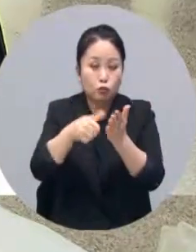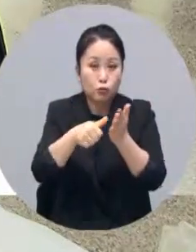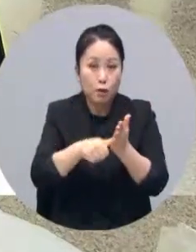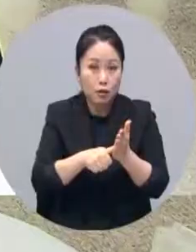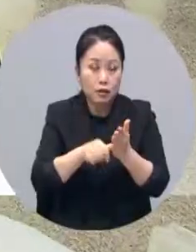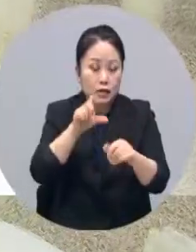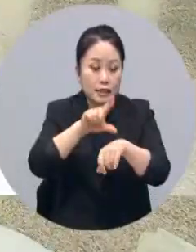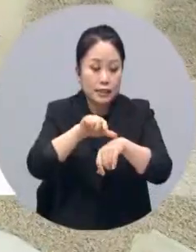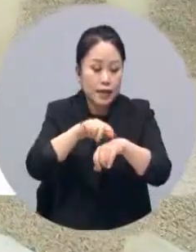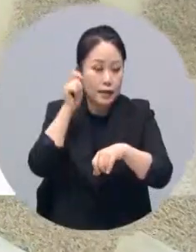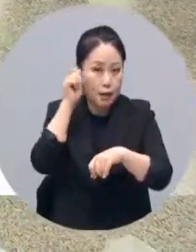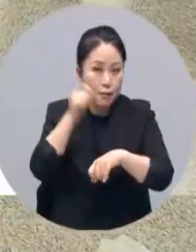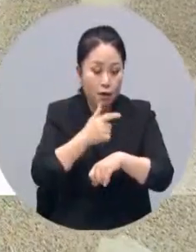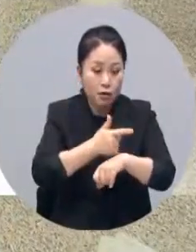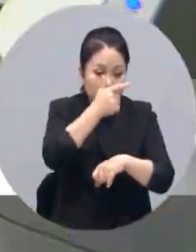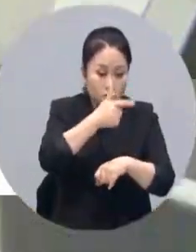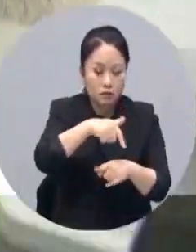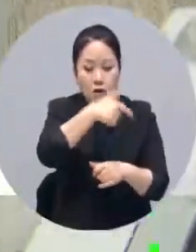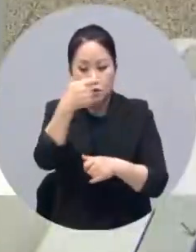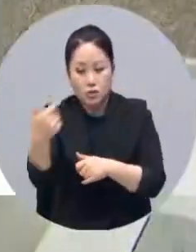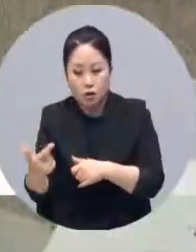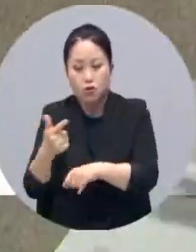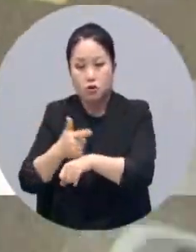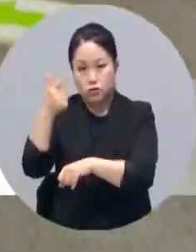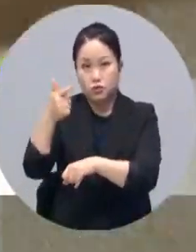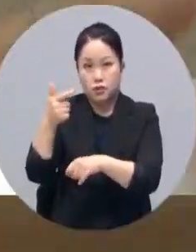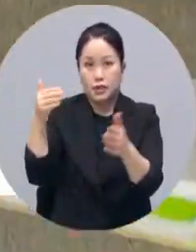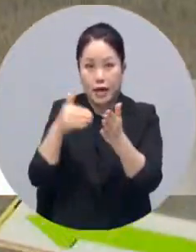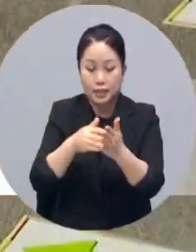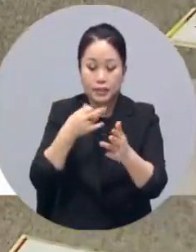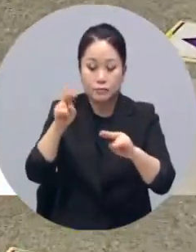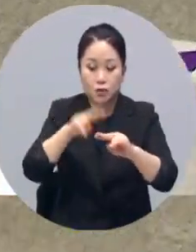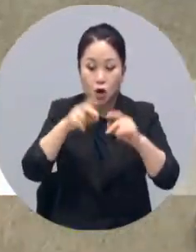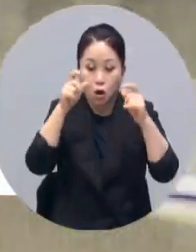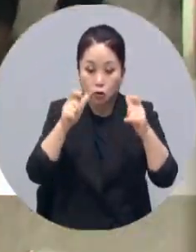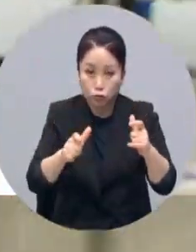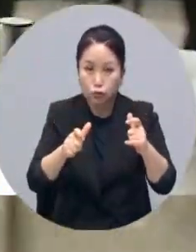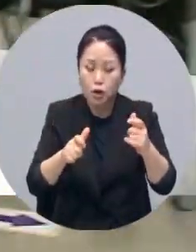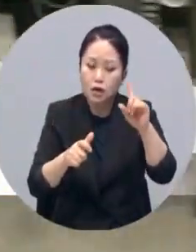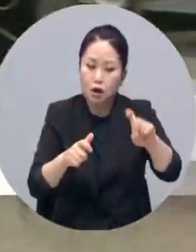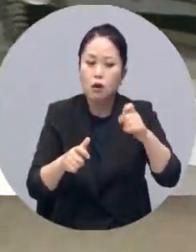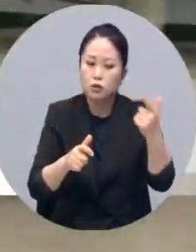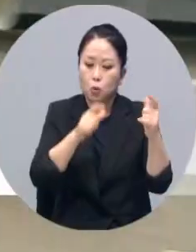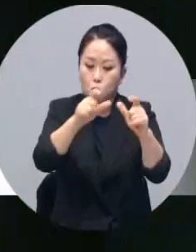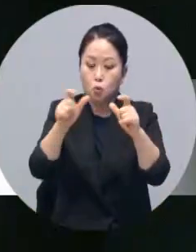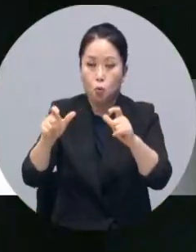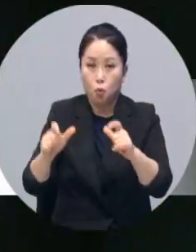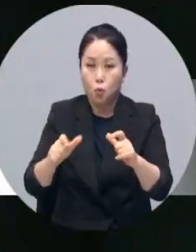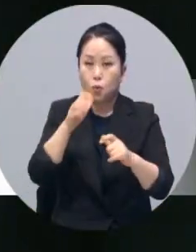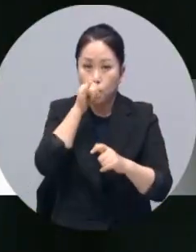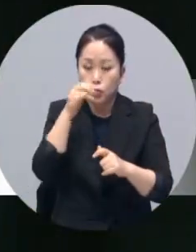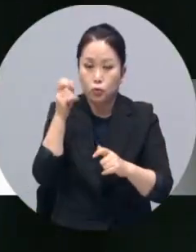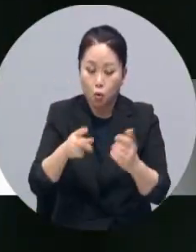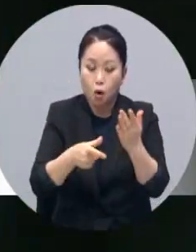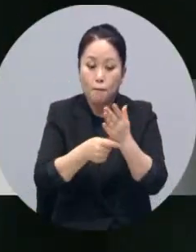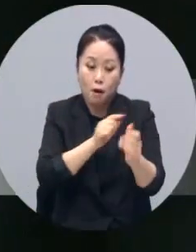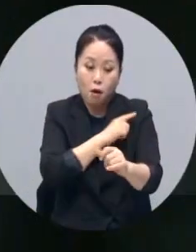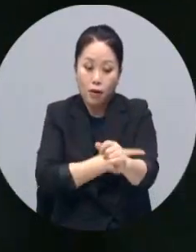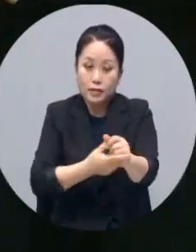새벽 시부터 오후 6시까지는 사전 투표소 16곳에서 진행되며 유권자는 반드시